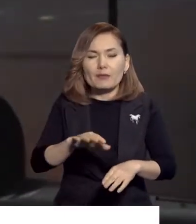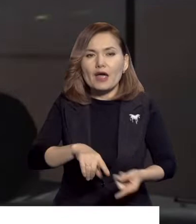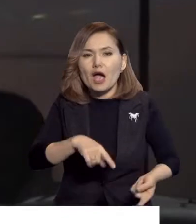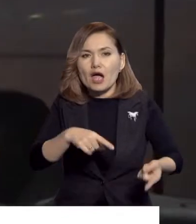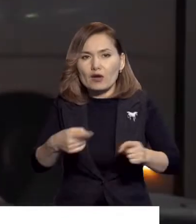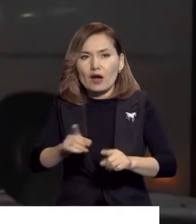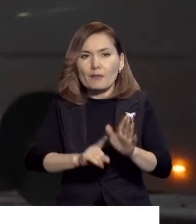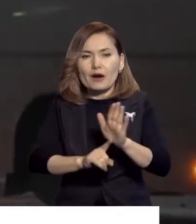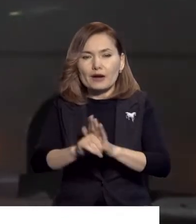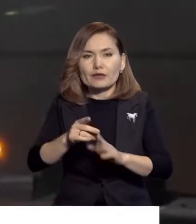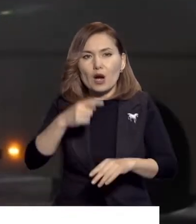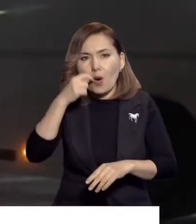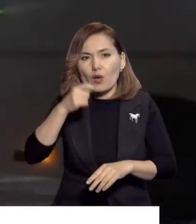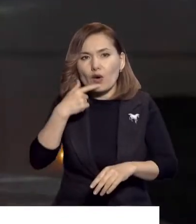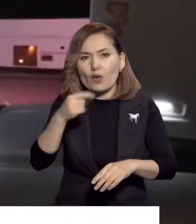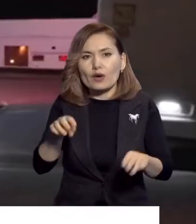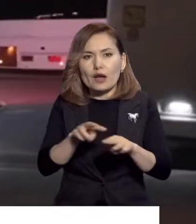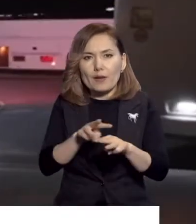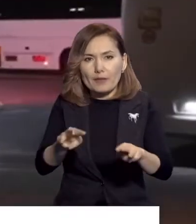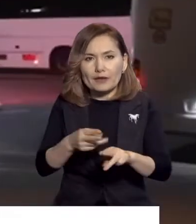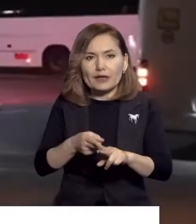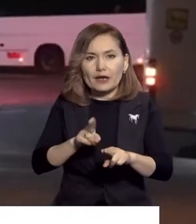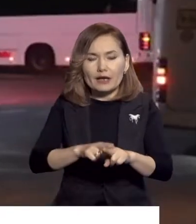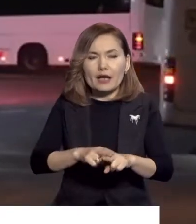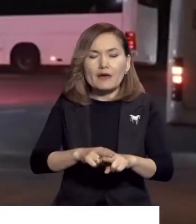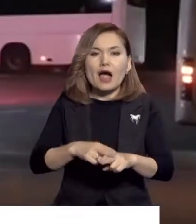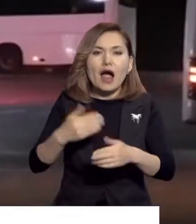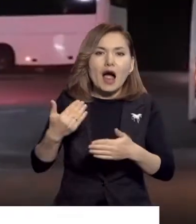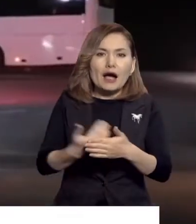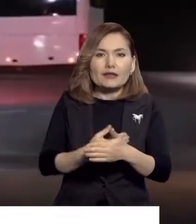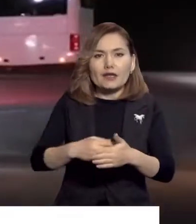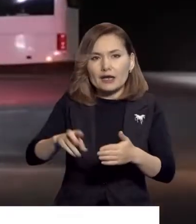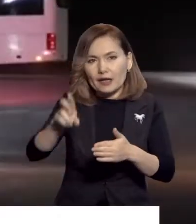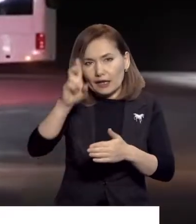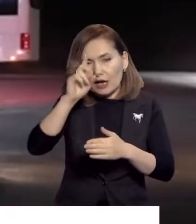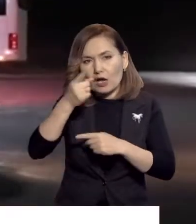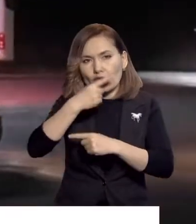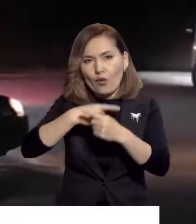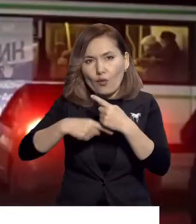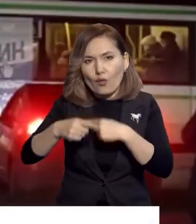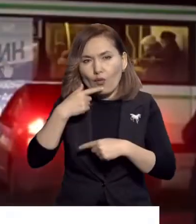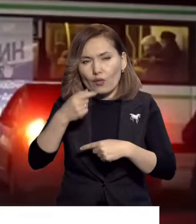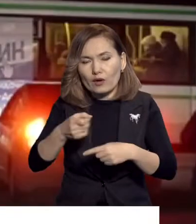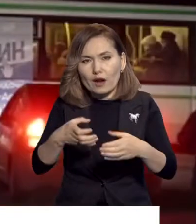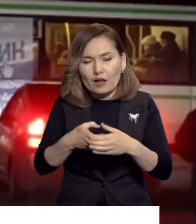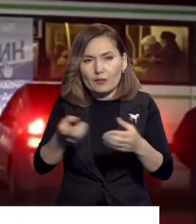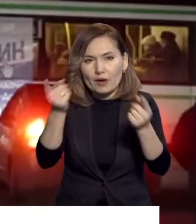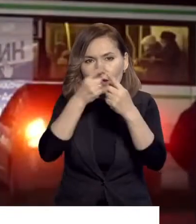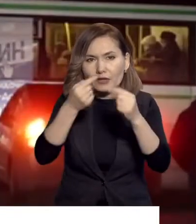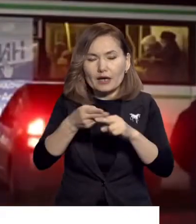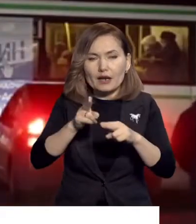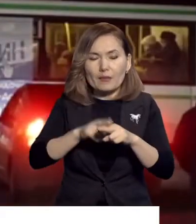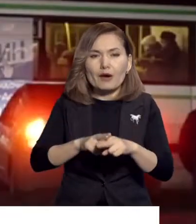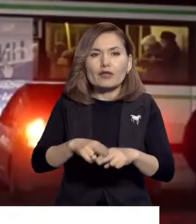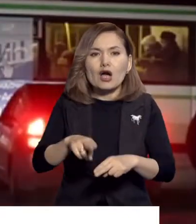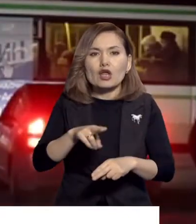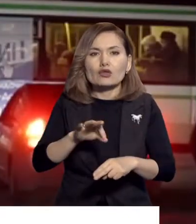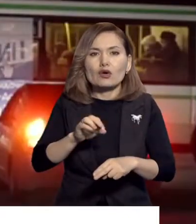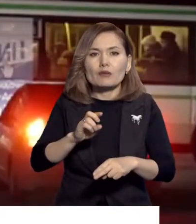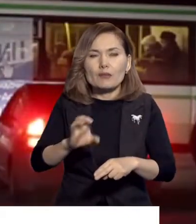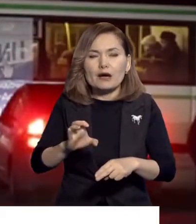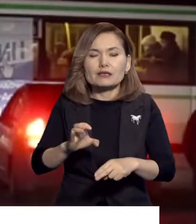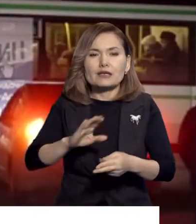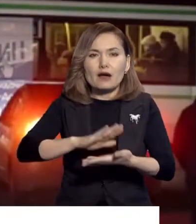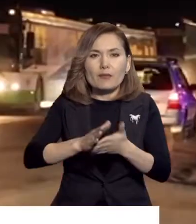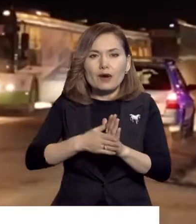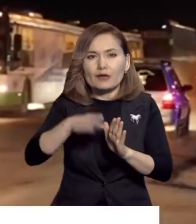эвакуациялана бастады. Украина қорғаныс министрлігі болса, олар қайта елге орал жатыр деп мәлімдеп отыр. Осы Донбастағы жағдайдың